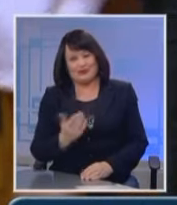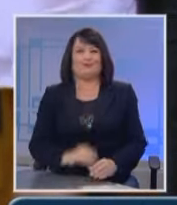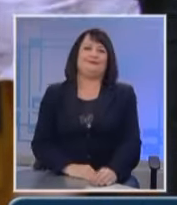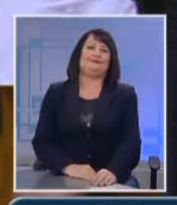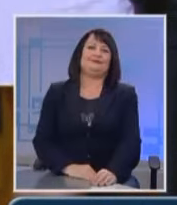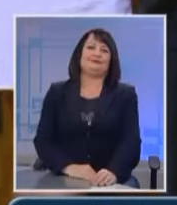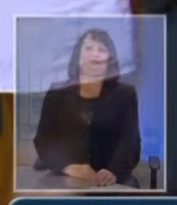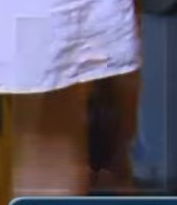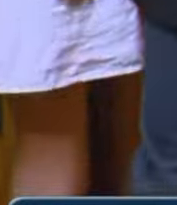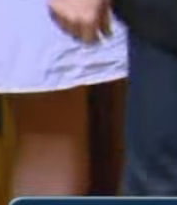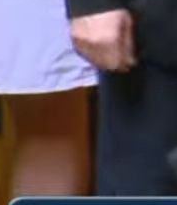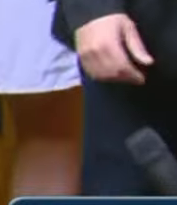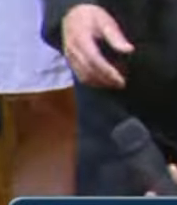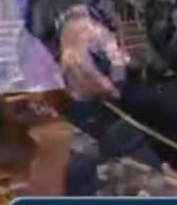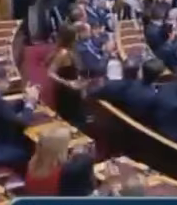πολύ.